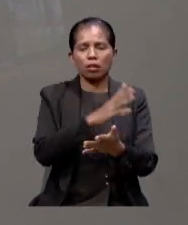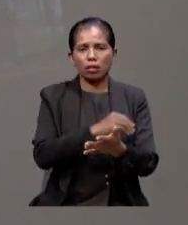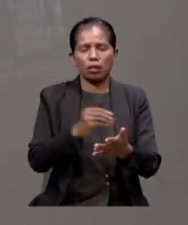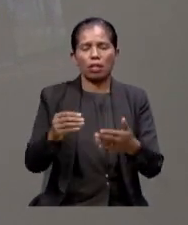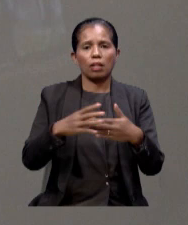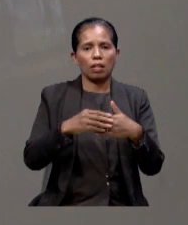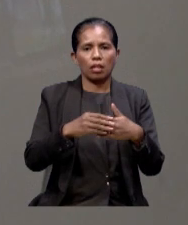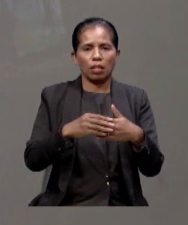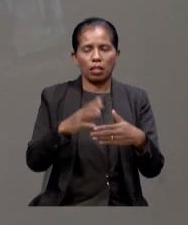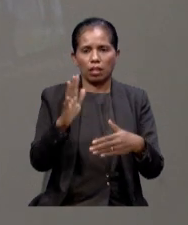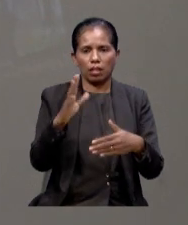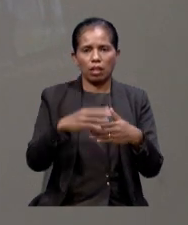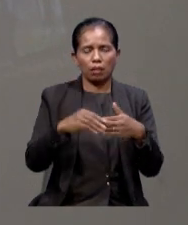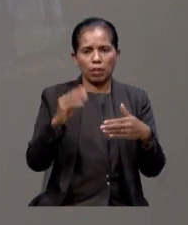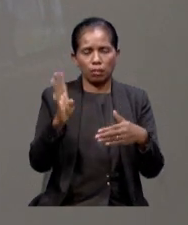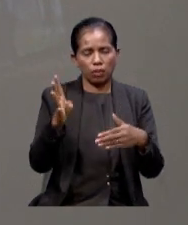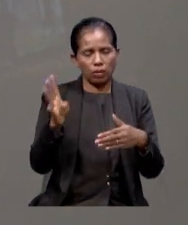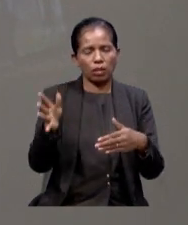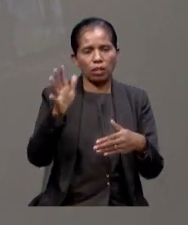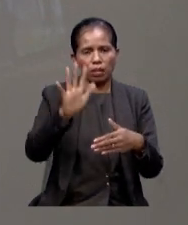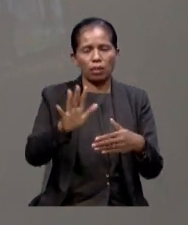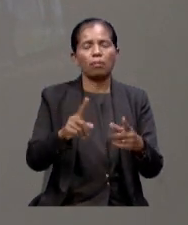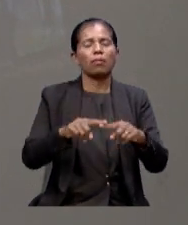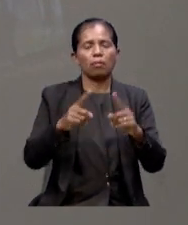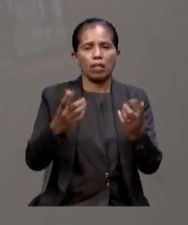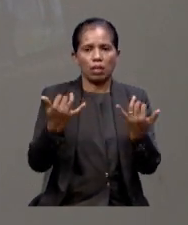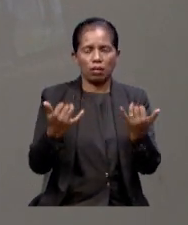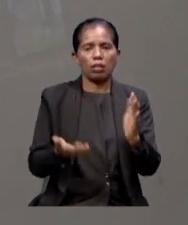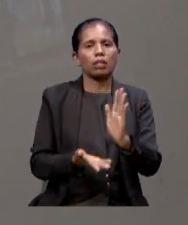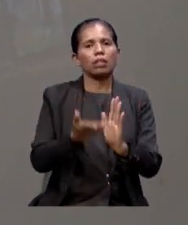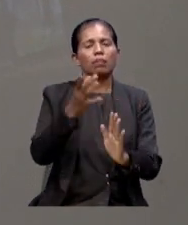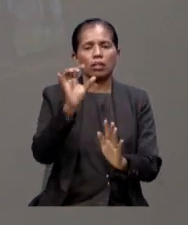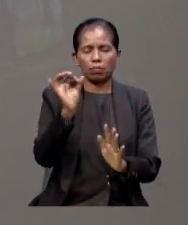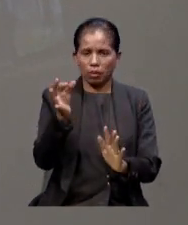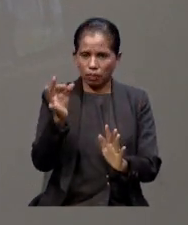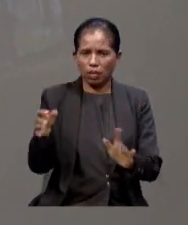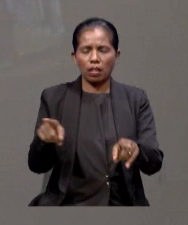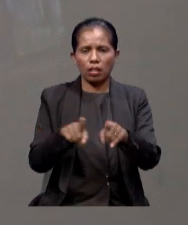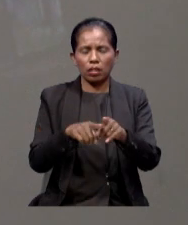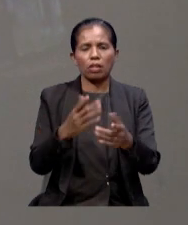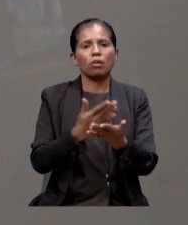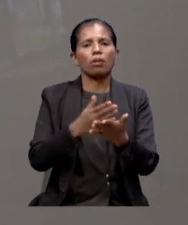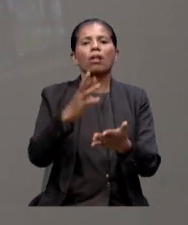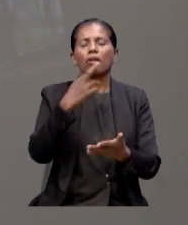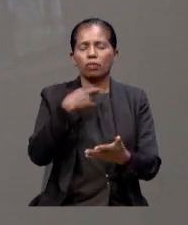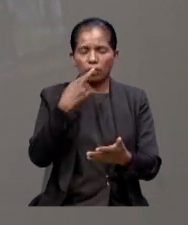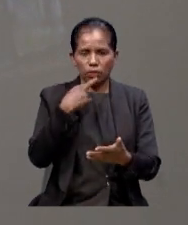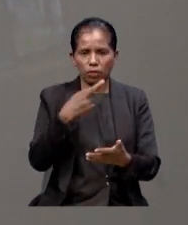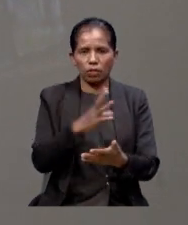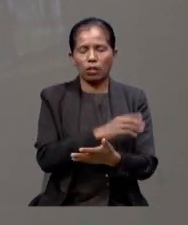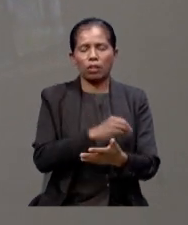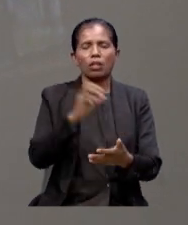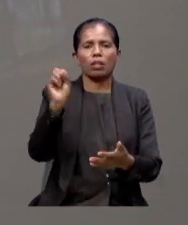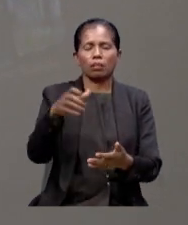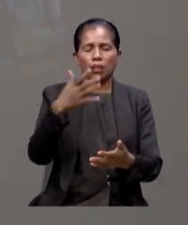45 dólares cada saco, mebe agora sai ba 90. Hanesan mos ni ato so sa fos, ho folin 15